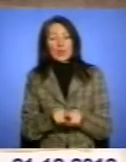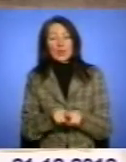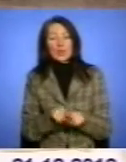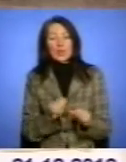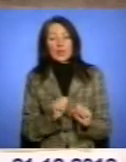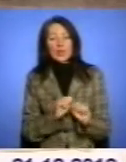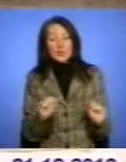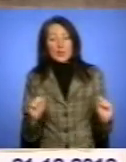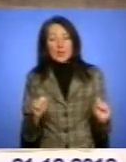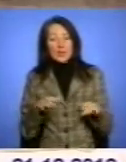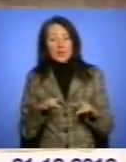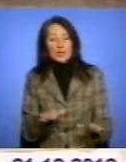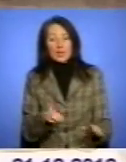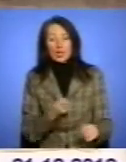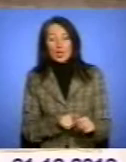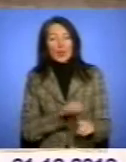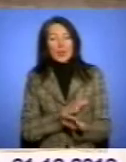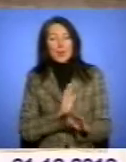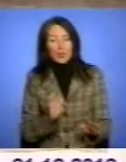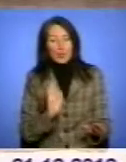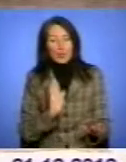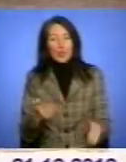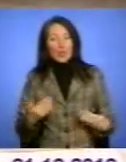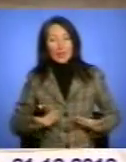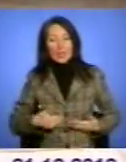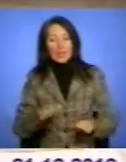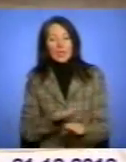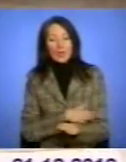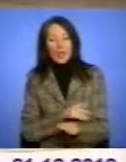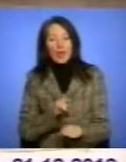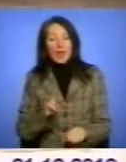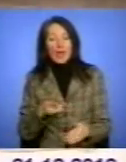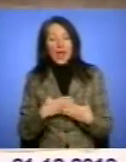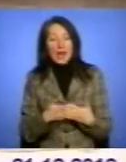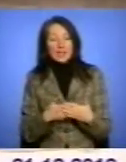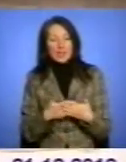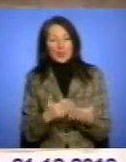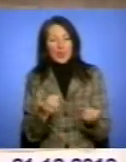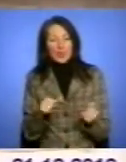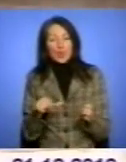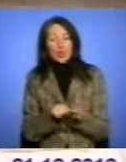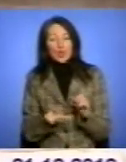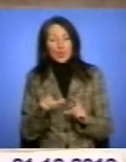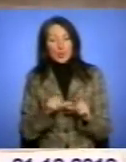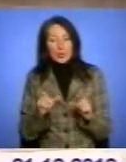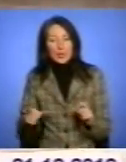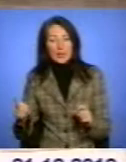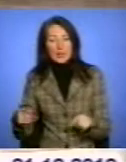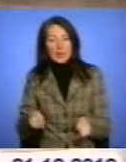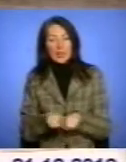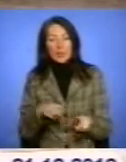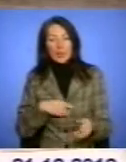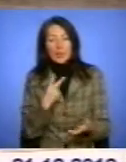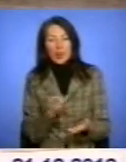Ні, всього не буде, що будемо жити довго. Як активно беруть участь студенти, так і ми показали це в